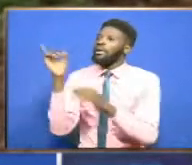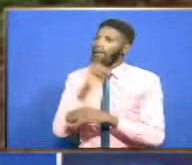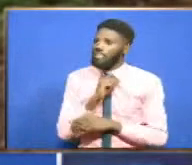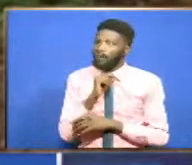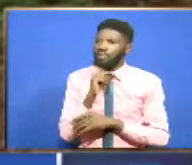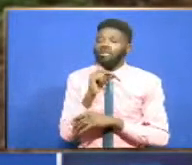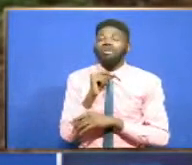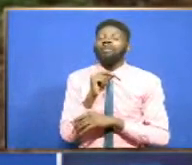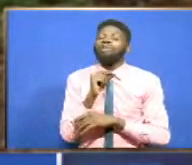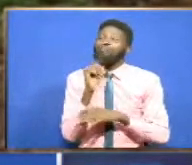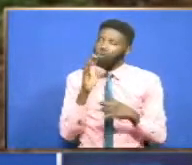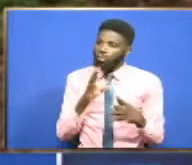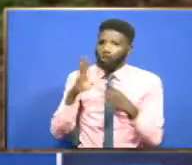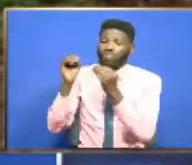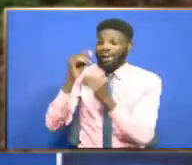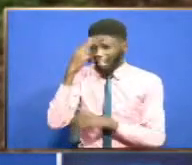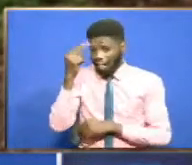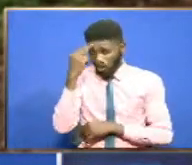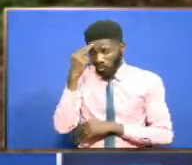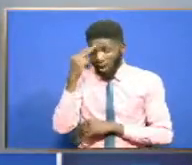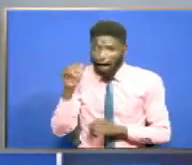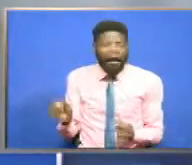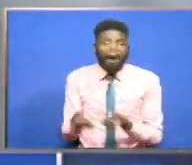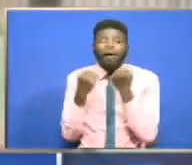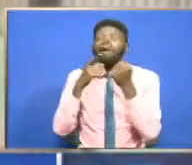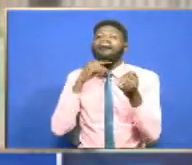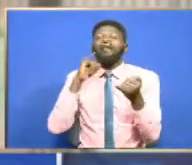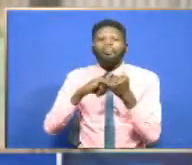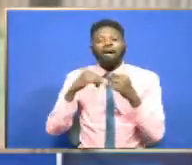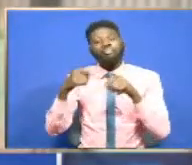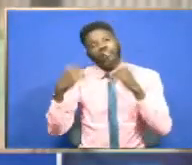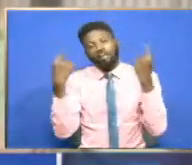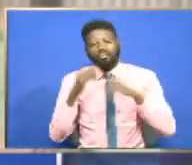Nikaenda Narok, tukakosania huko na bwana. The